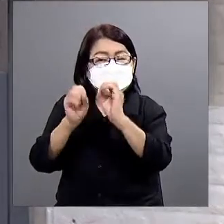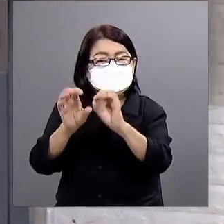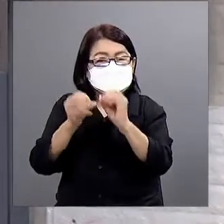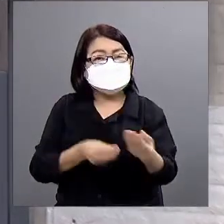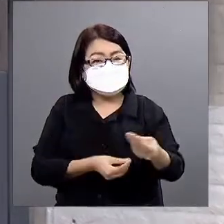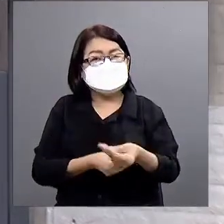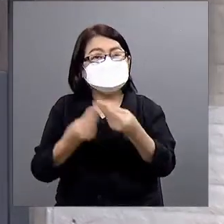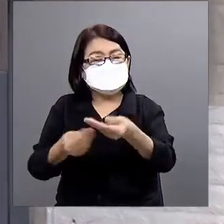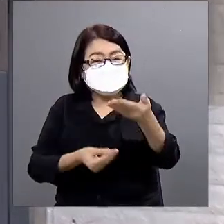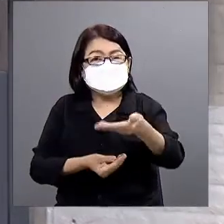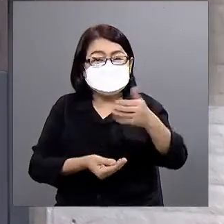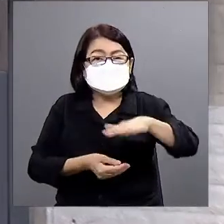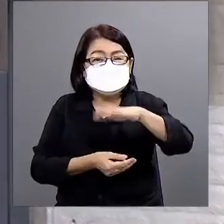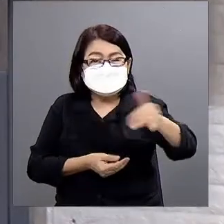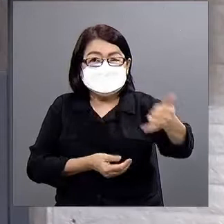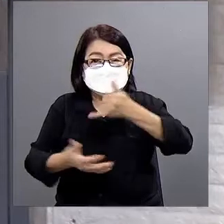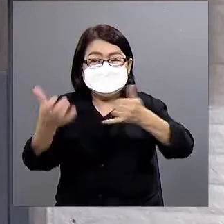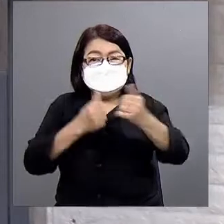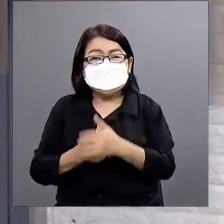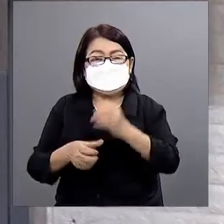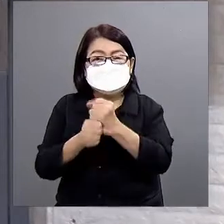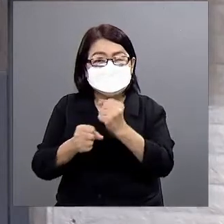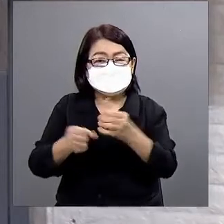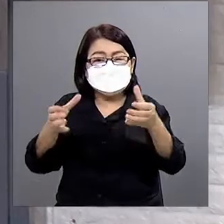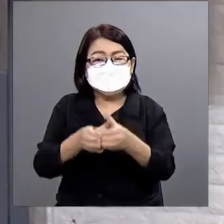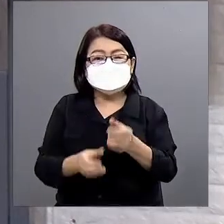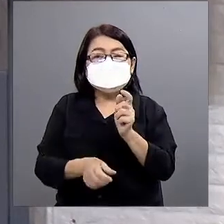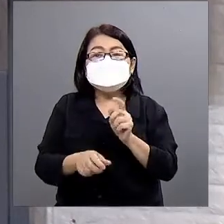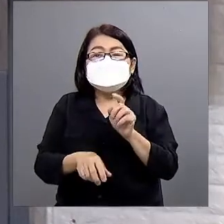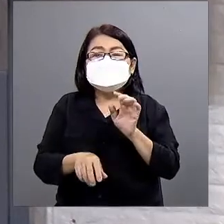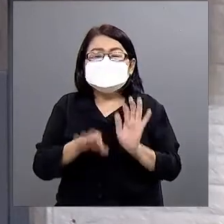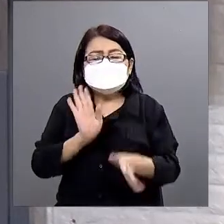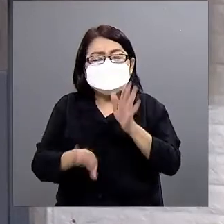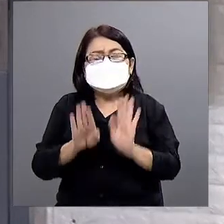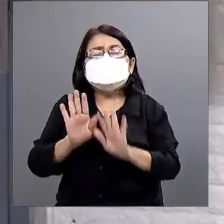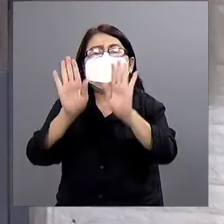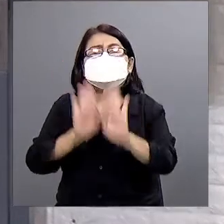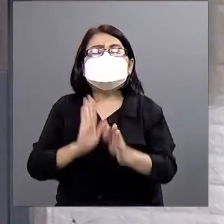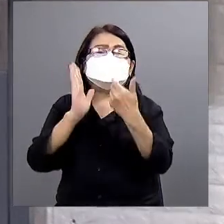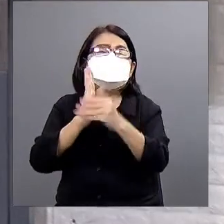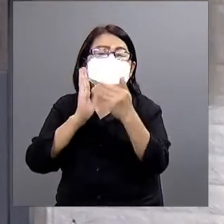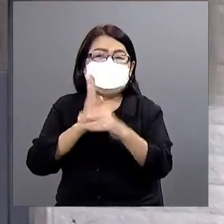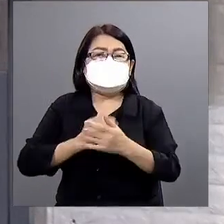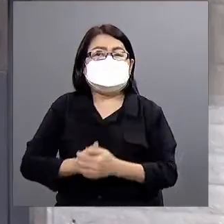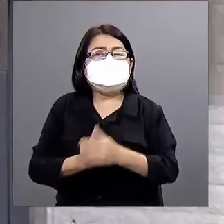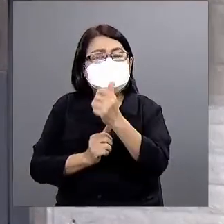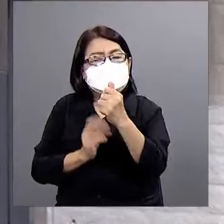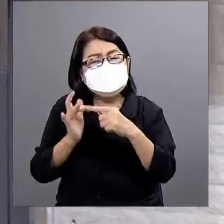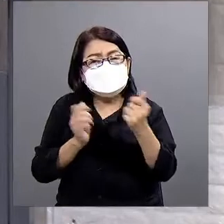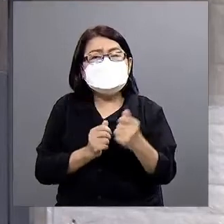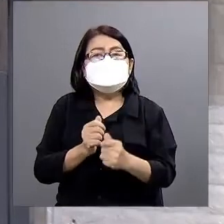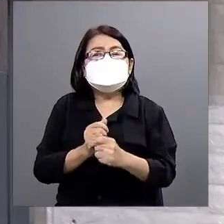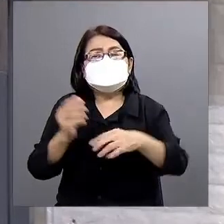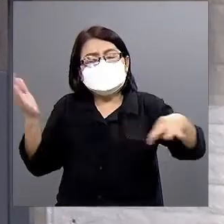ำเครื่องดนตรีที่ใช้เล่นในการตึมเป็นเครื่องดนตรีพื้นบ้านนะคะมีทั้งอ้อซอกลองแล้วก็ปี่ด้วยค่ะไม่ใช่แ